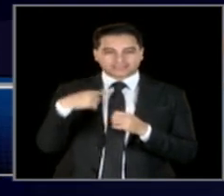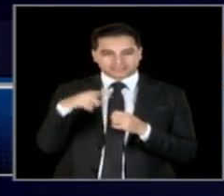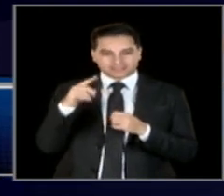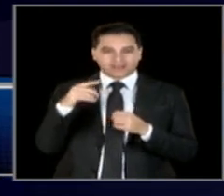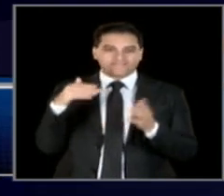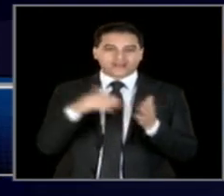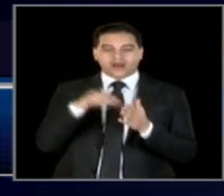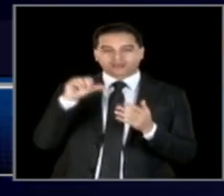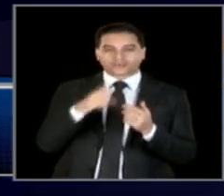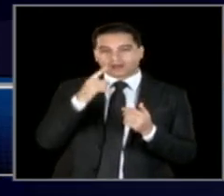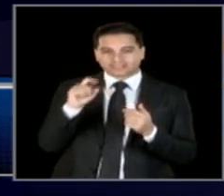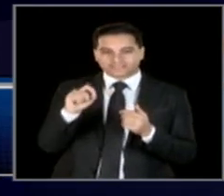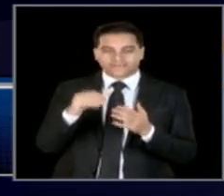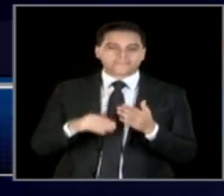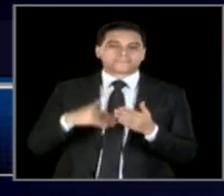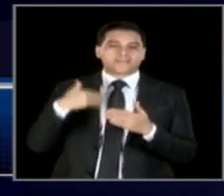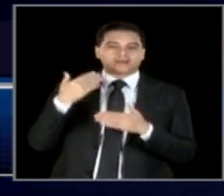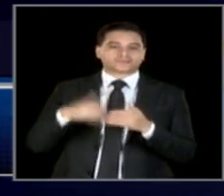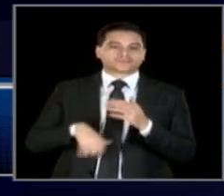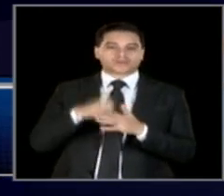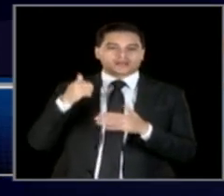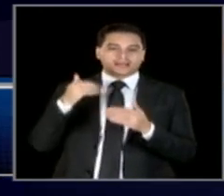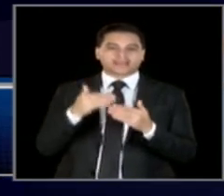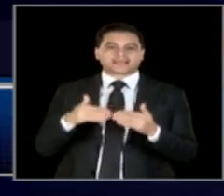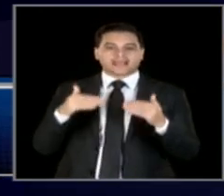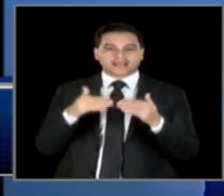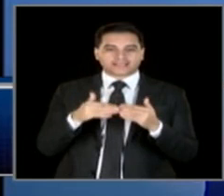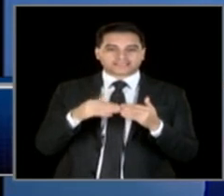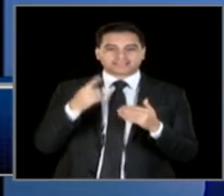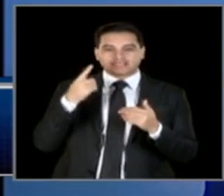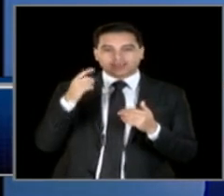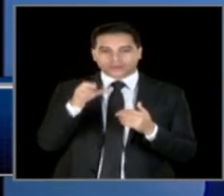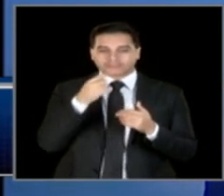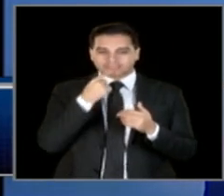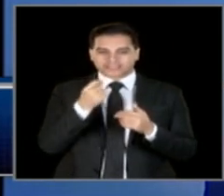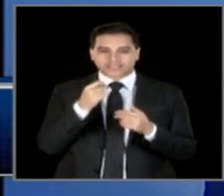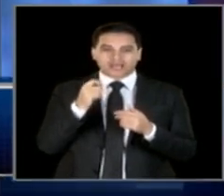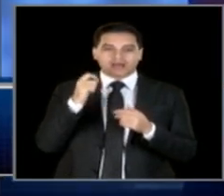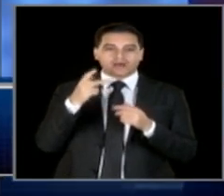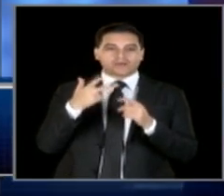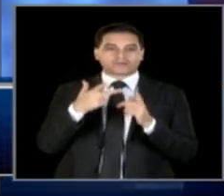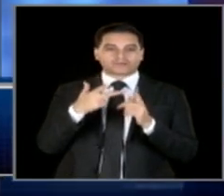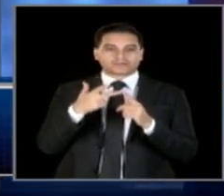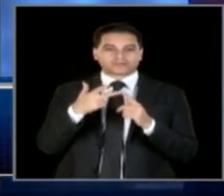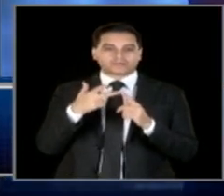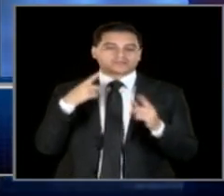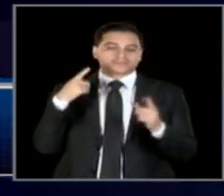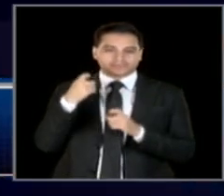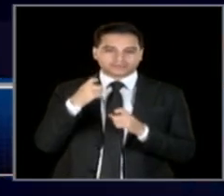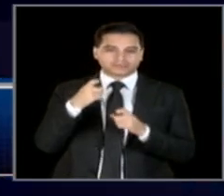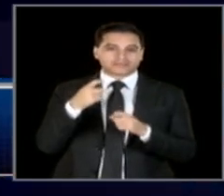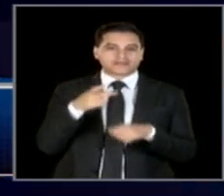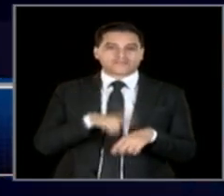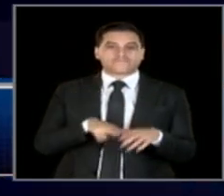خسرانين 1-0، سجلوا التعادل في الدقيقة 91، وسولسكاير أو سولشاير سجل